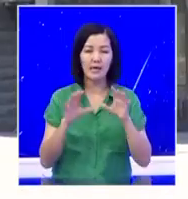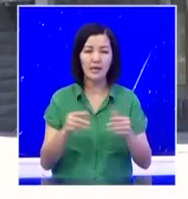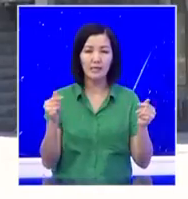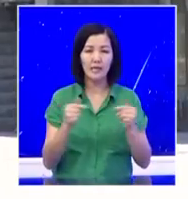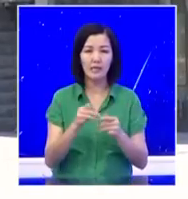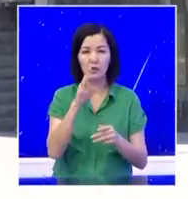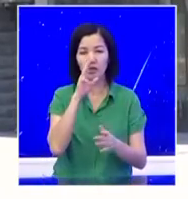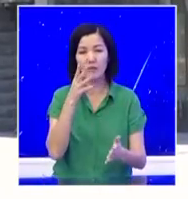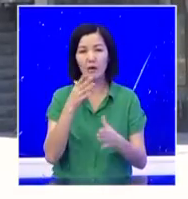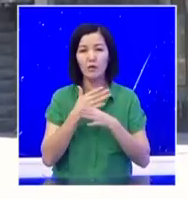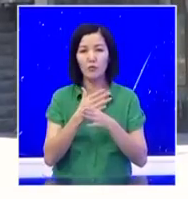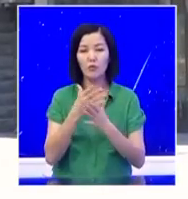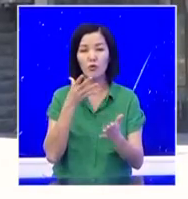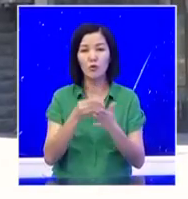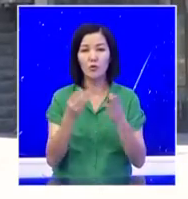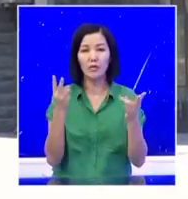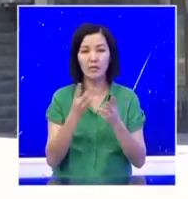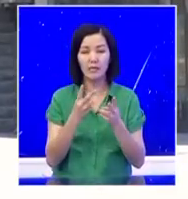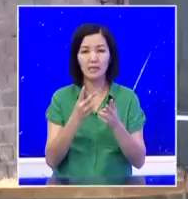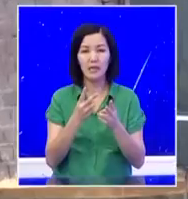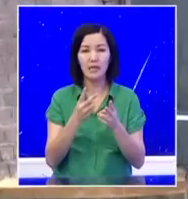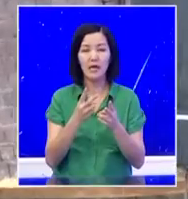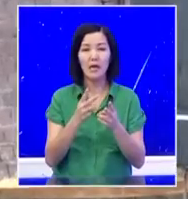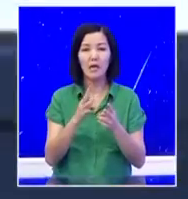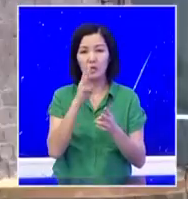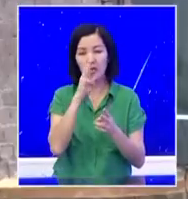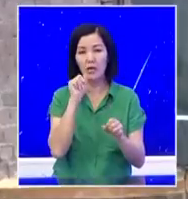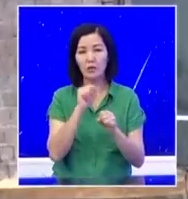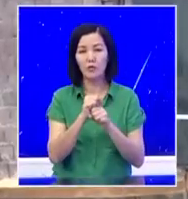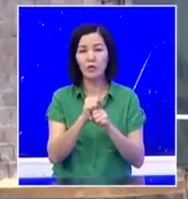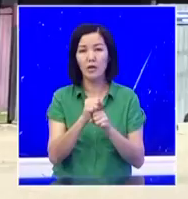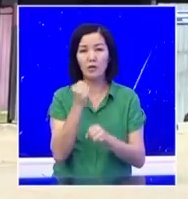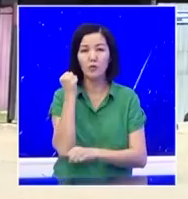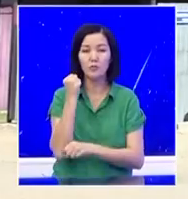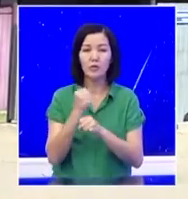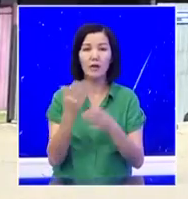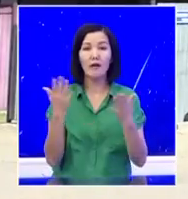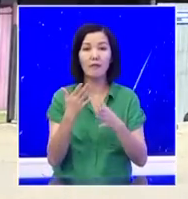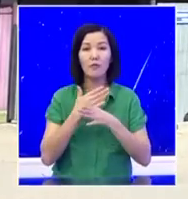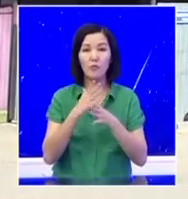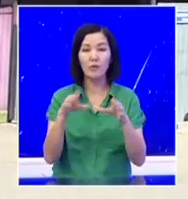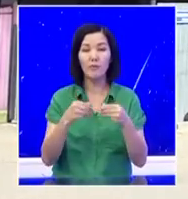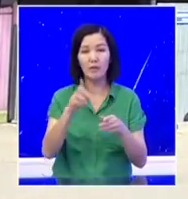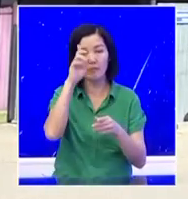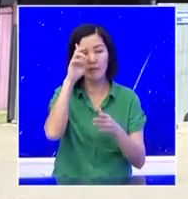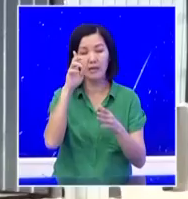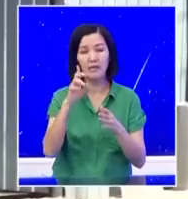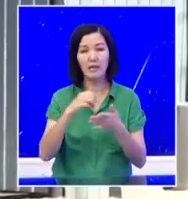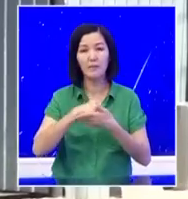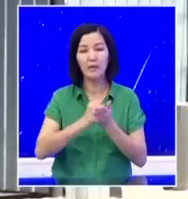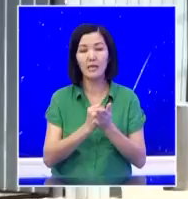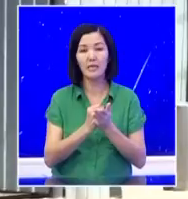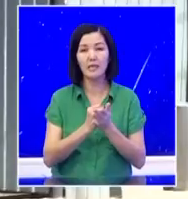жәрдемақы төлеуі тиіс. Алайда кәсіптері тұралап, табыстары тоқтағандар жұмысшыларына қалай көмек бермек? Мемлекет бекіткен міндетті орындамаса,